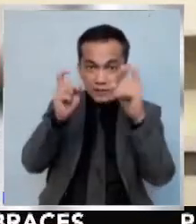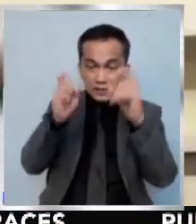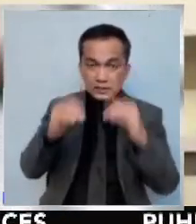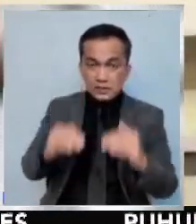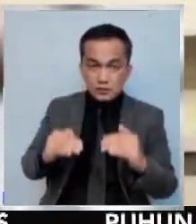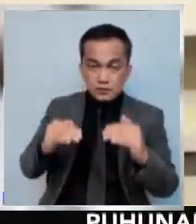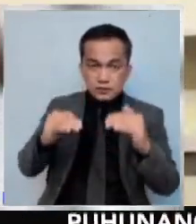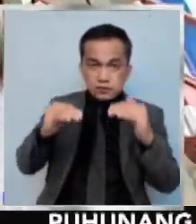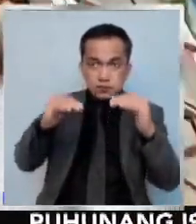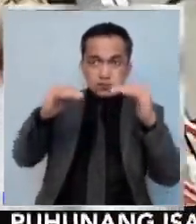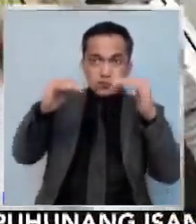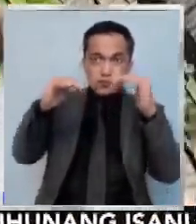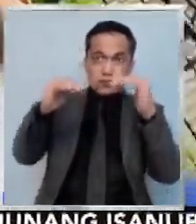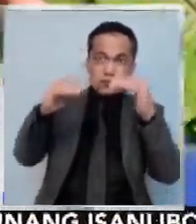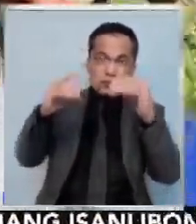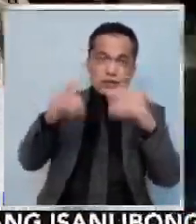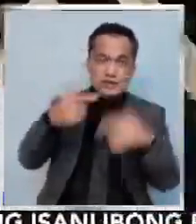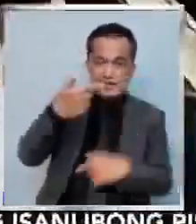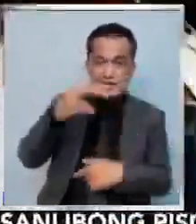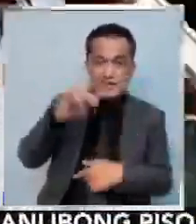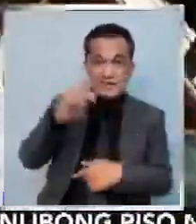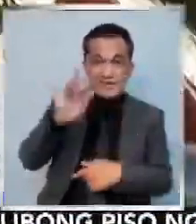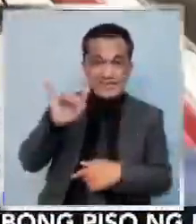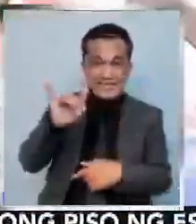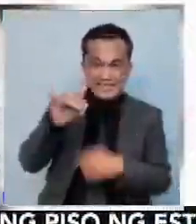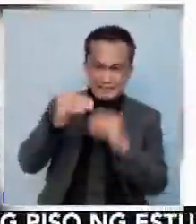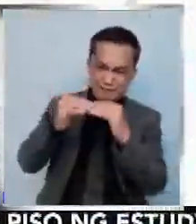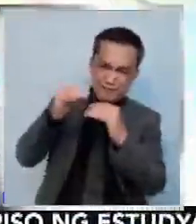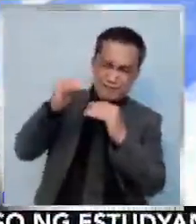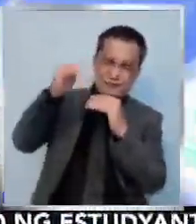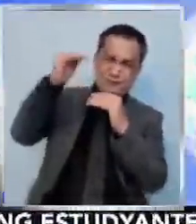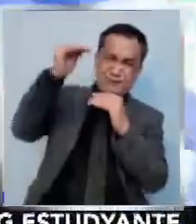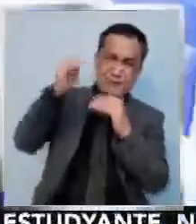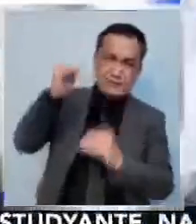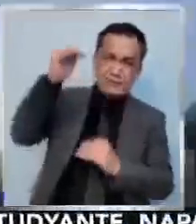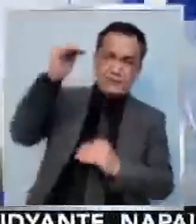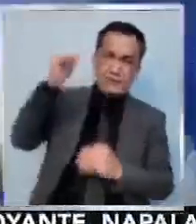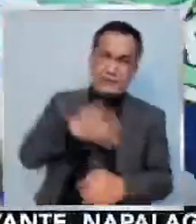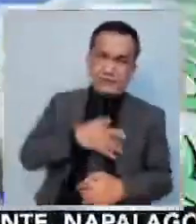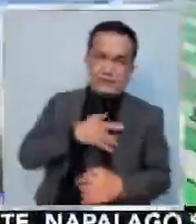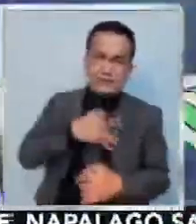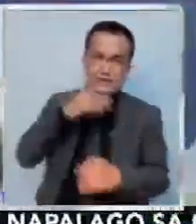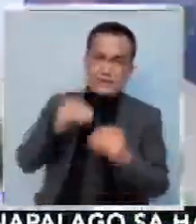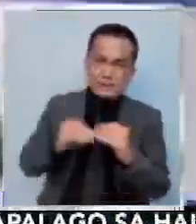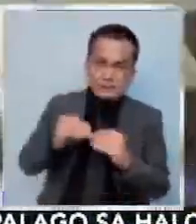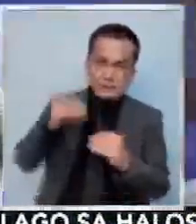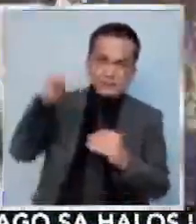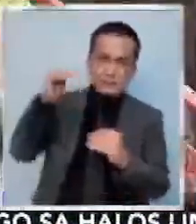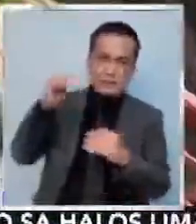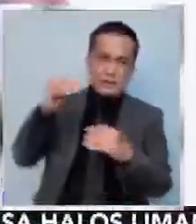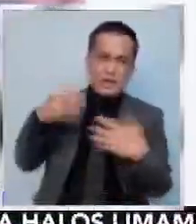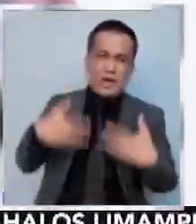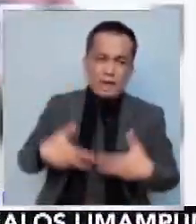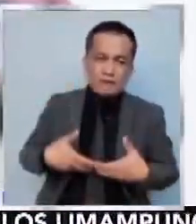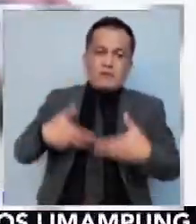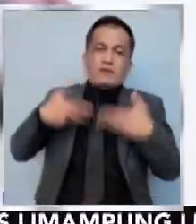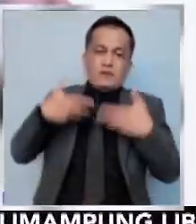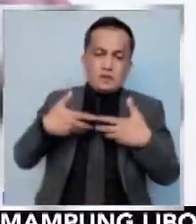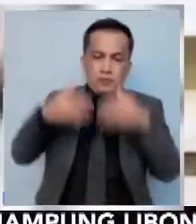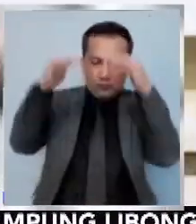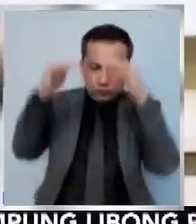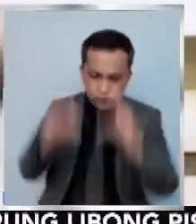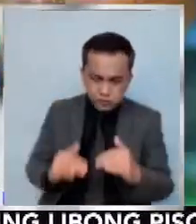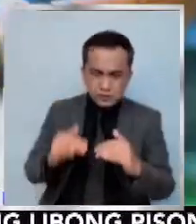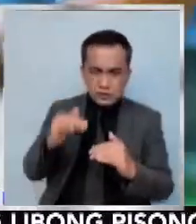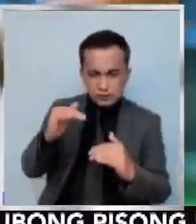going against gravity. Yung nararamdaman lang natin is yung malakas na puwersa nga papunta sa katawan natin. Habang pababa tayo, parang umiikot